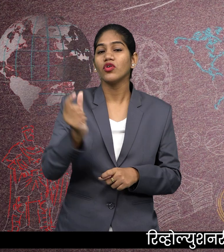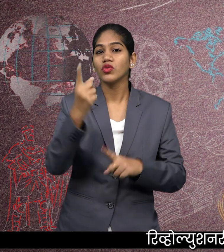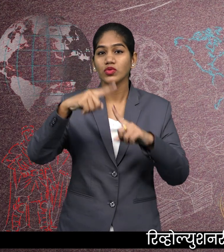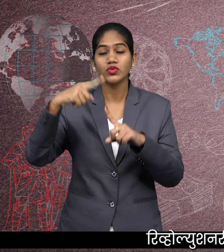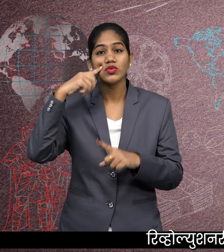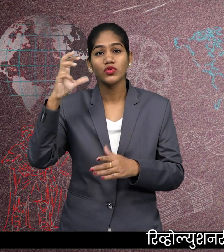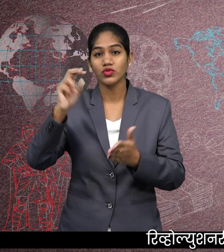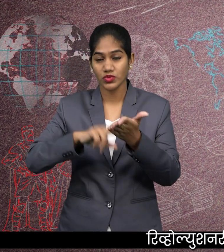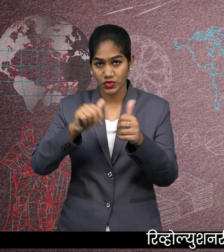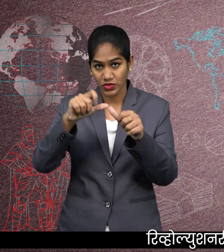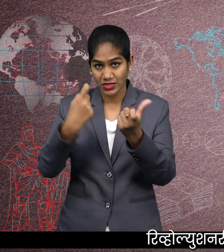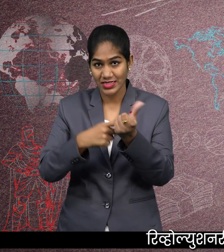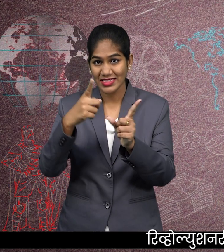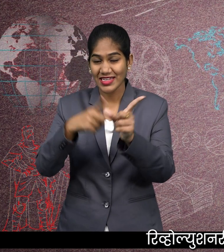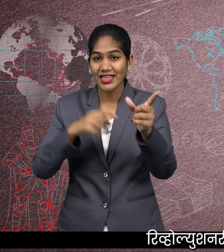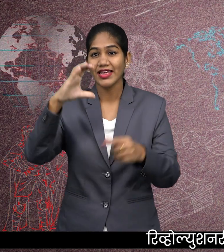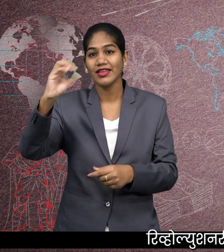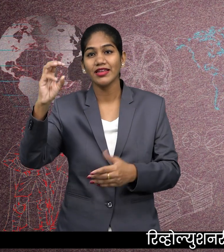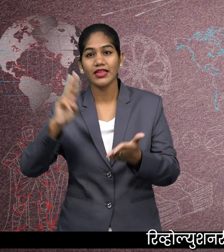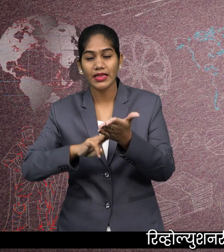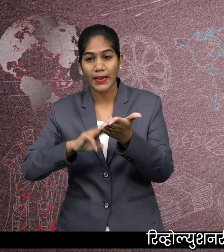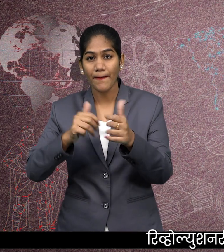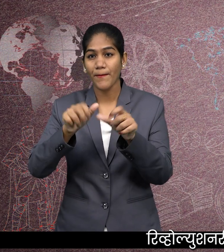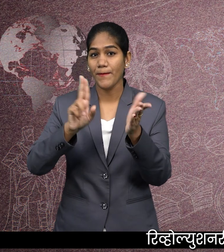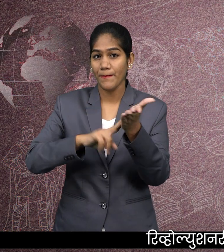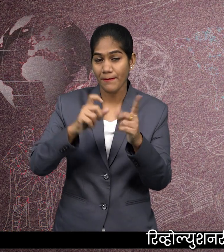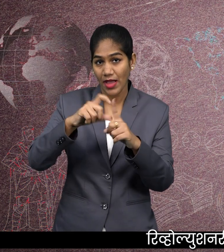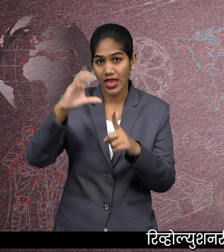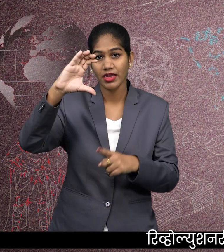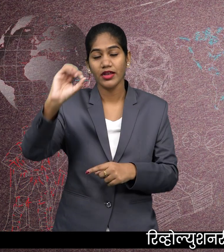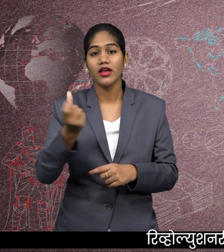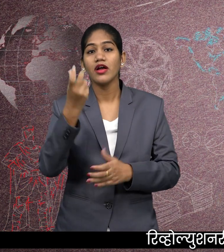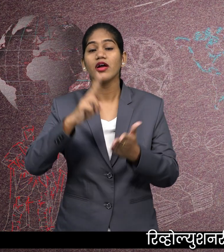रेव्होल्यूशनरी कमांड काउन्सिल RCC.